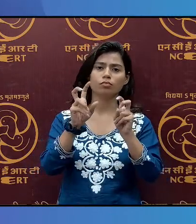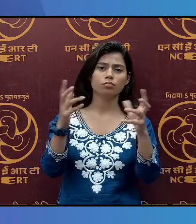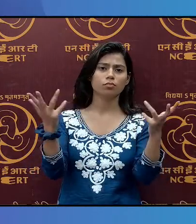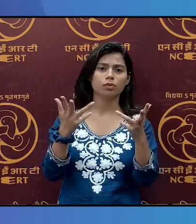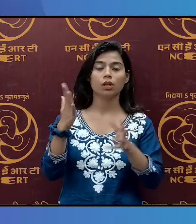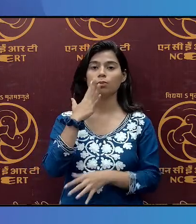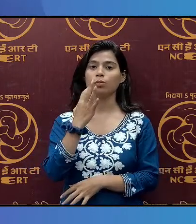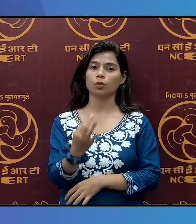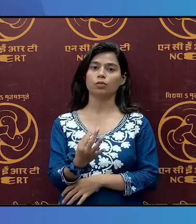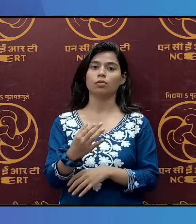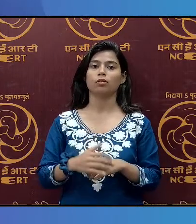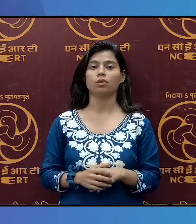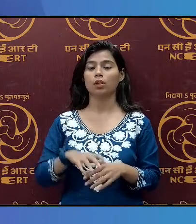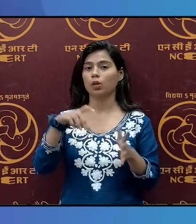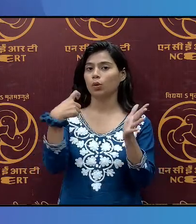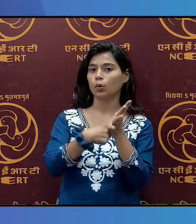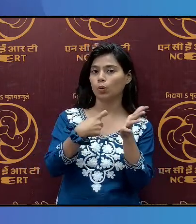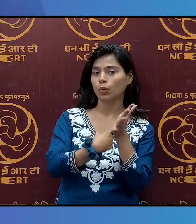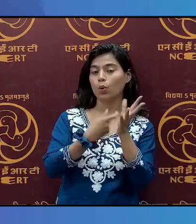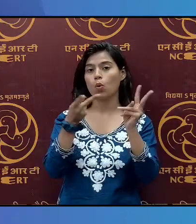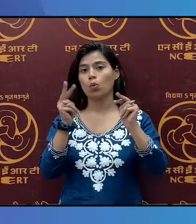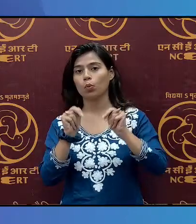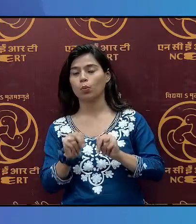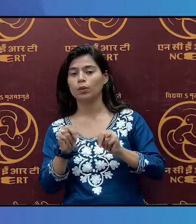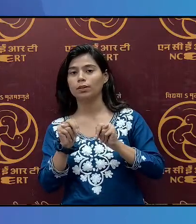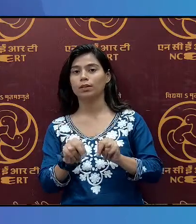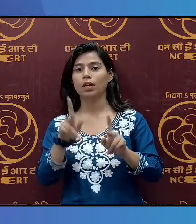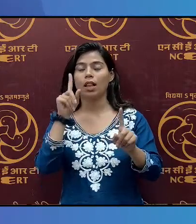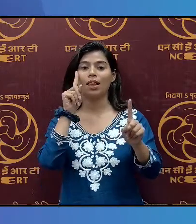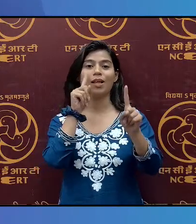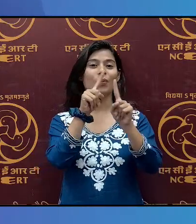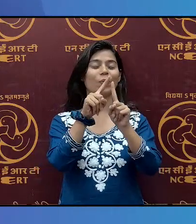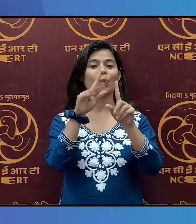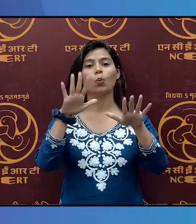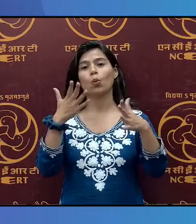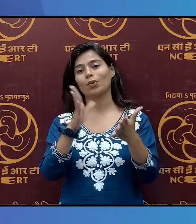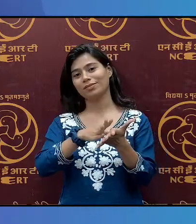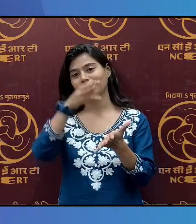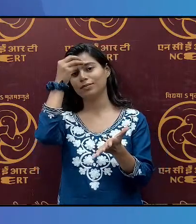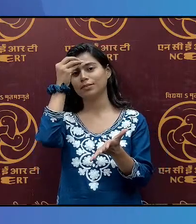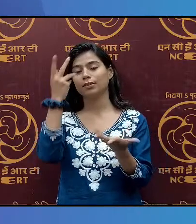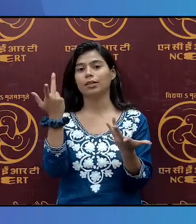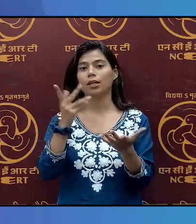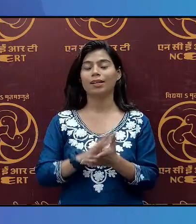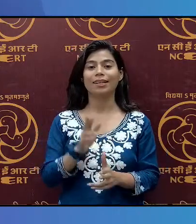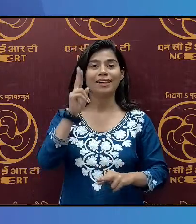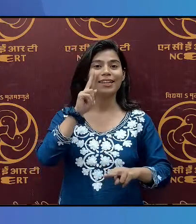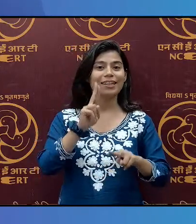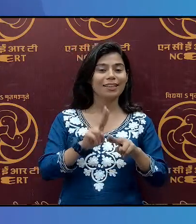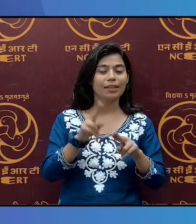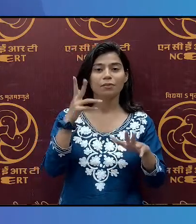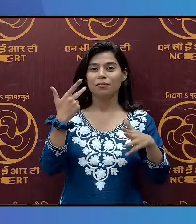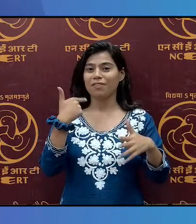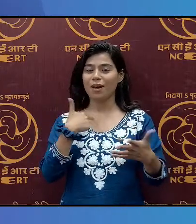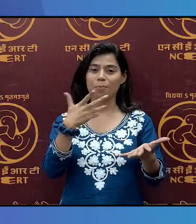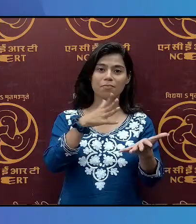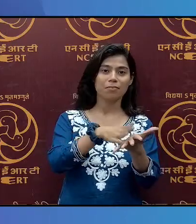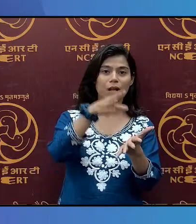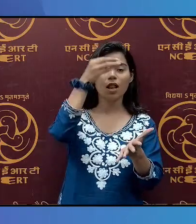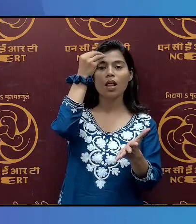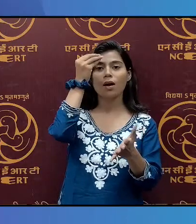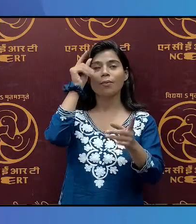very important, the role of needs and goals in learning. सीखने में आवश्यकताओं और लक्ष्यों